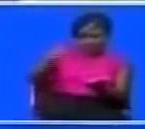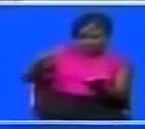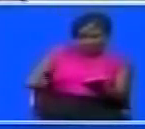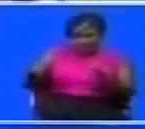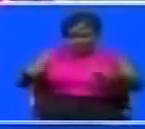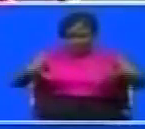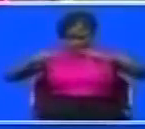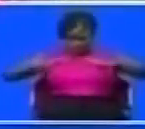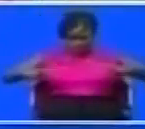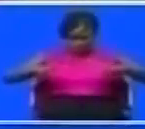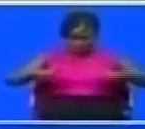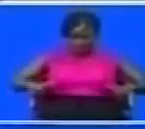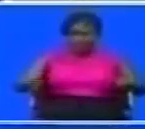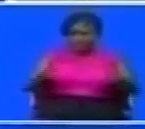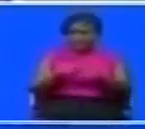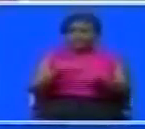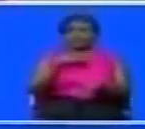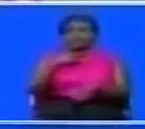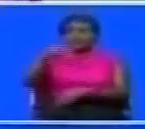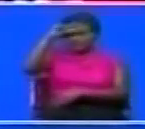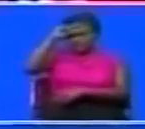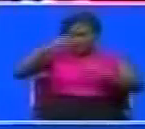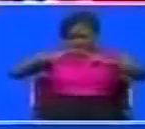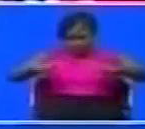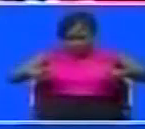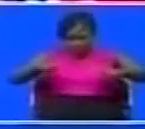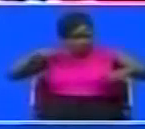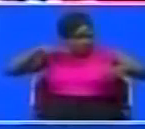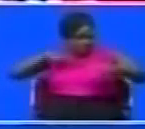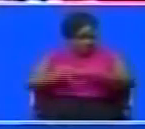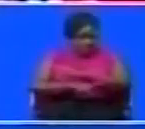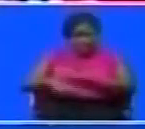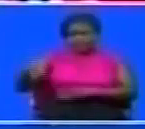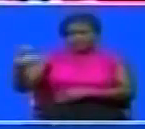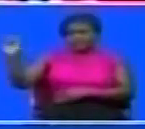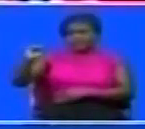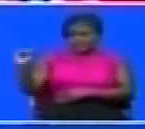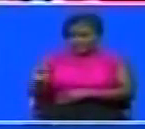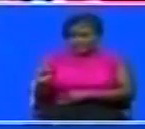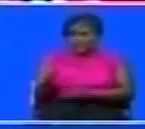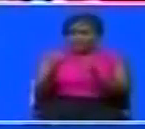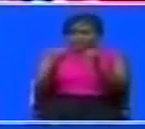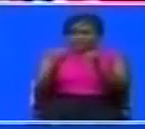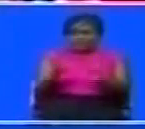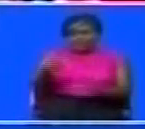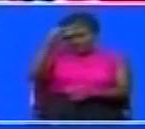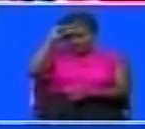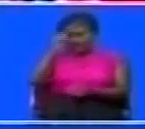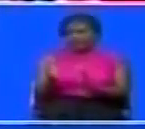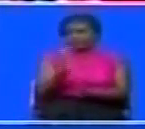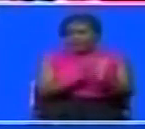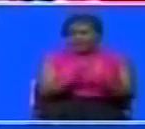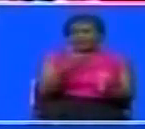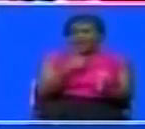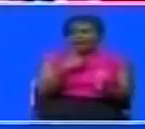ufanyike. Karua pia ameitaka serikali kufanya uchunguzi wa kina katika wizara hiyo ya ugatuzi iwapo serikali ina mpango